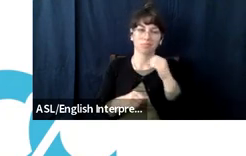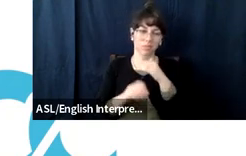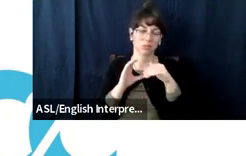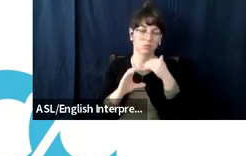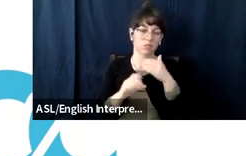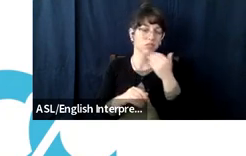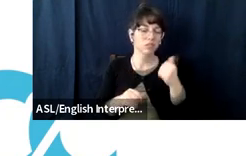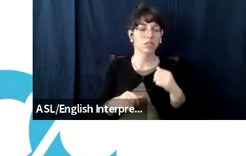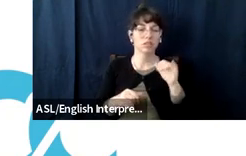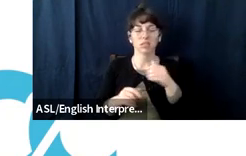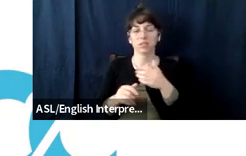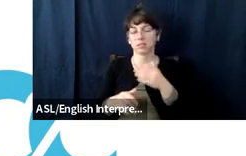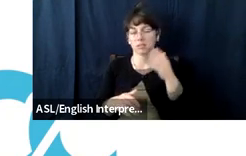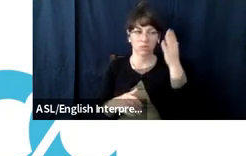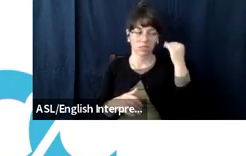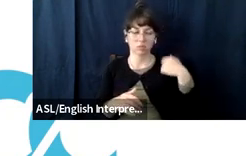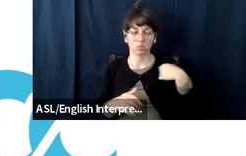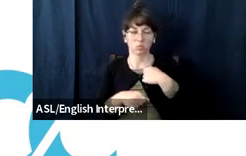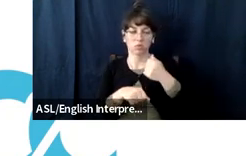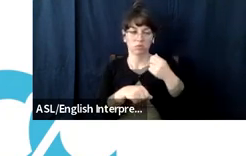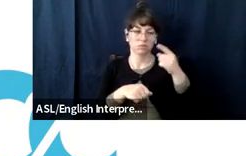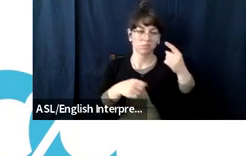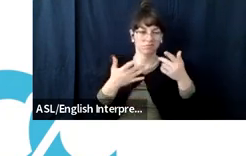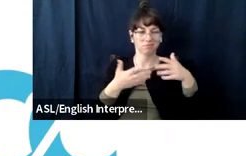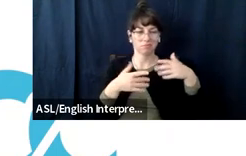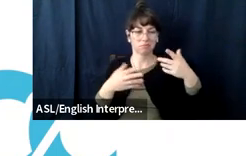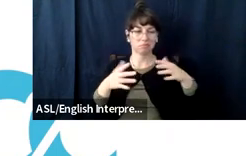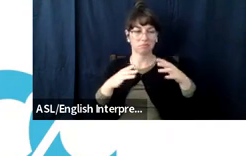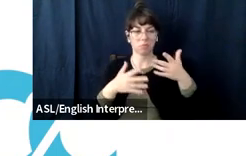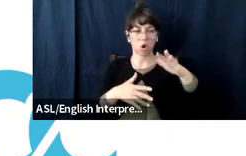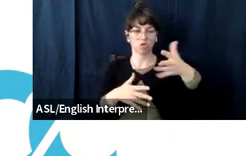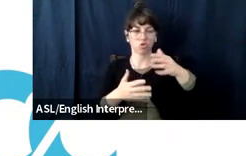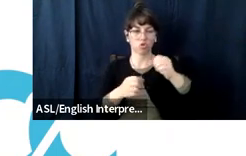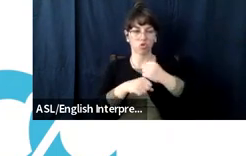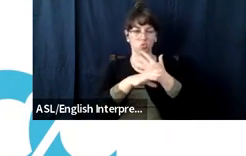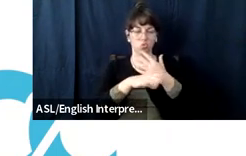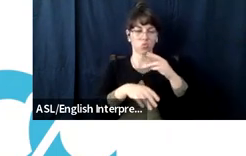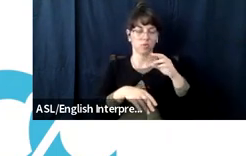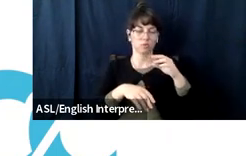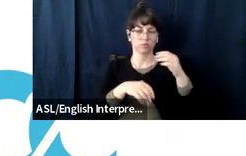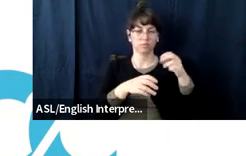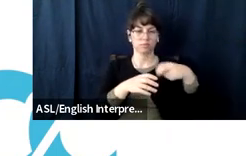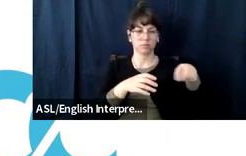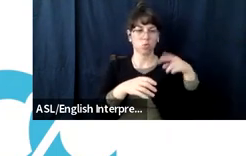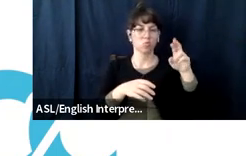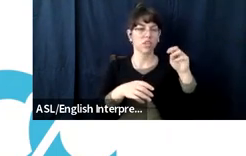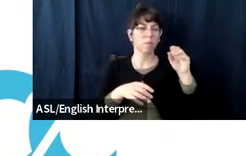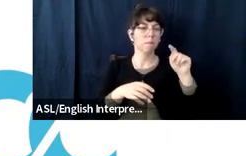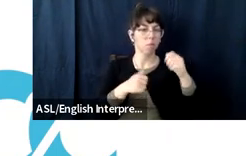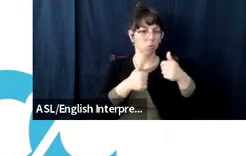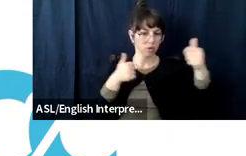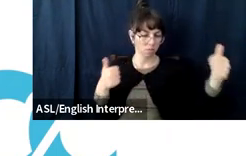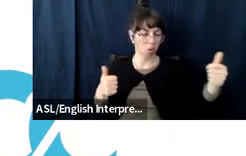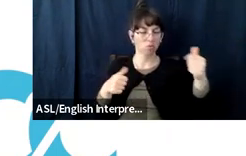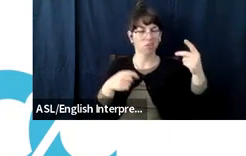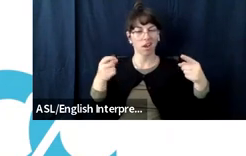actually the best way since we're still working partially remotely. So, but if there's any questions, my work phone number is right there and my emails right there as well.